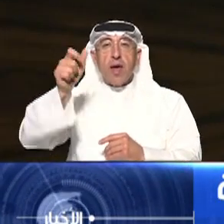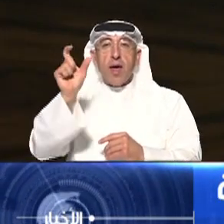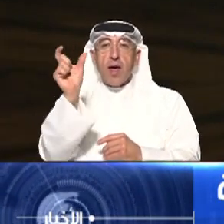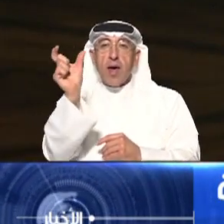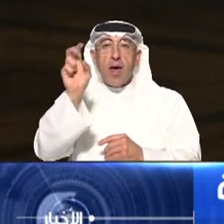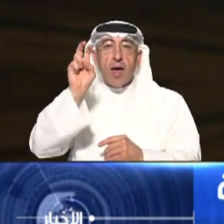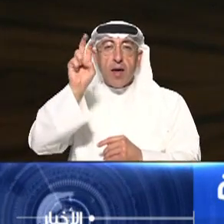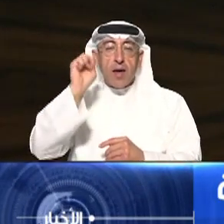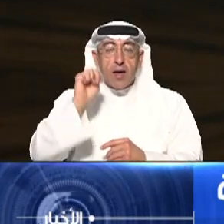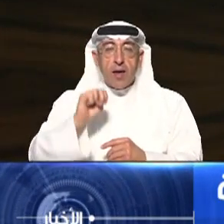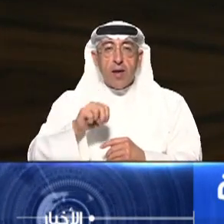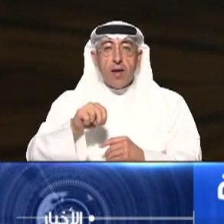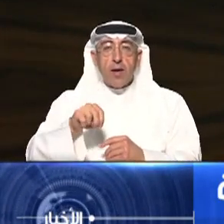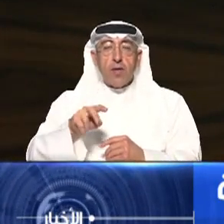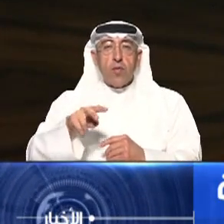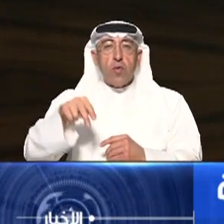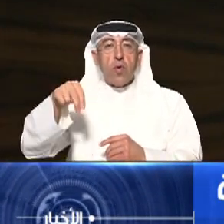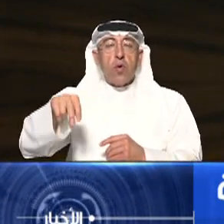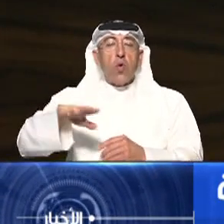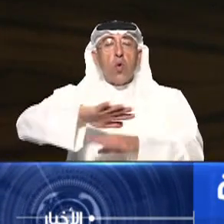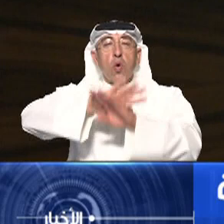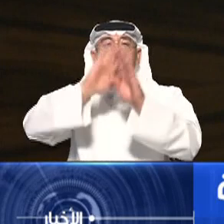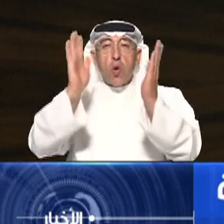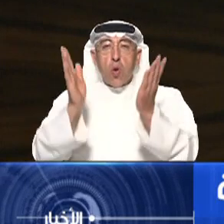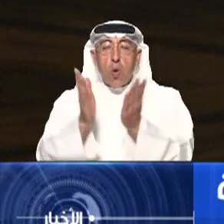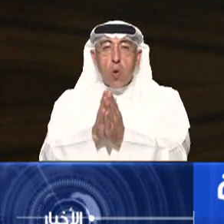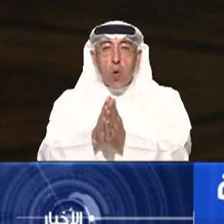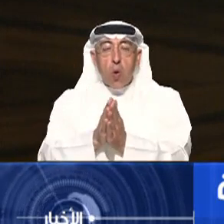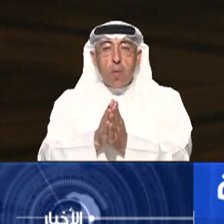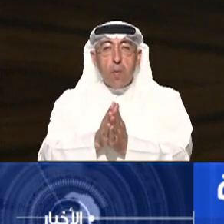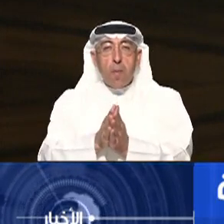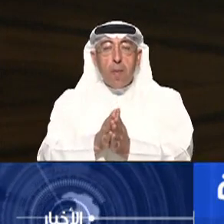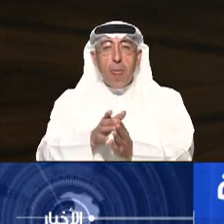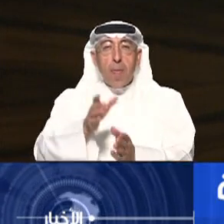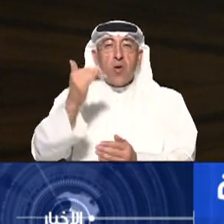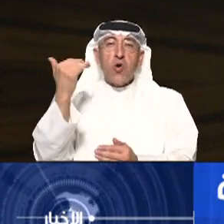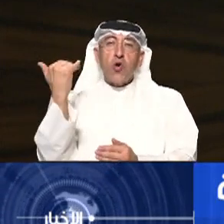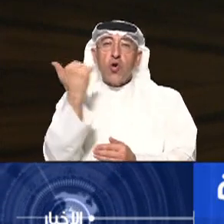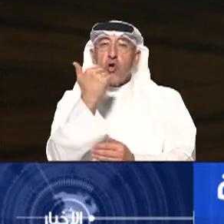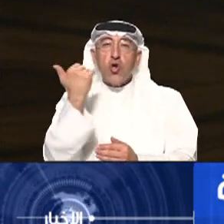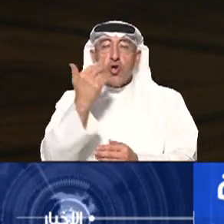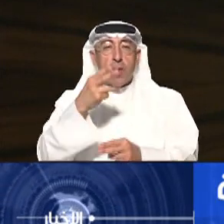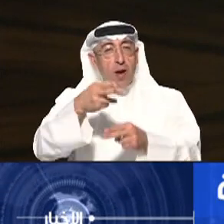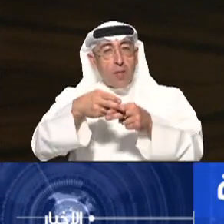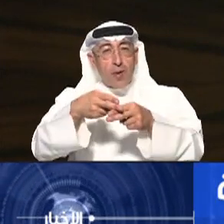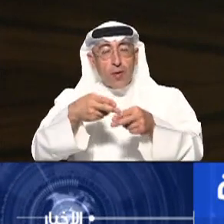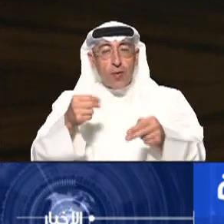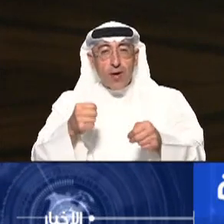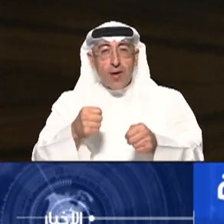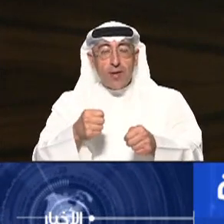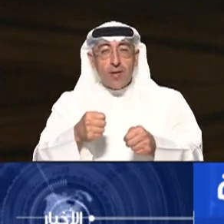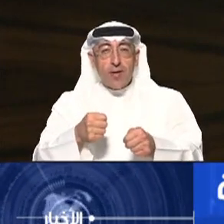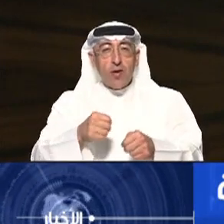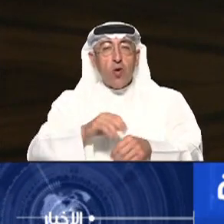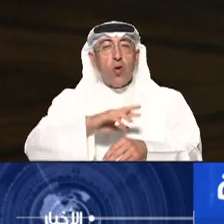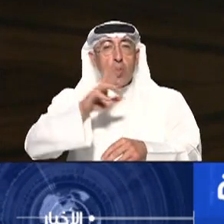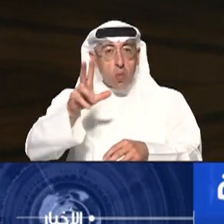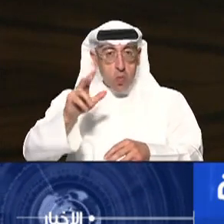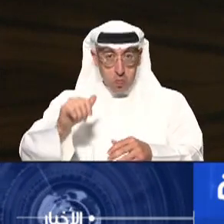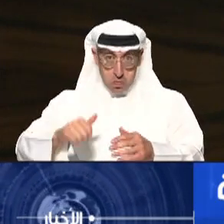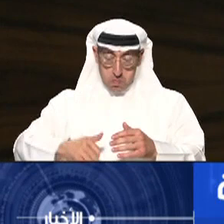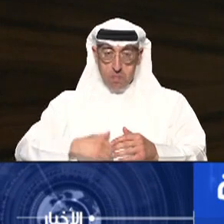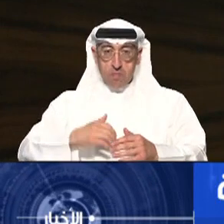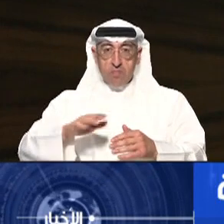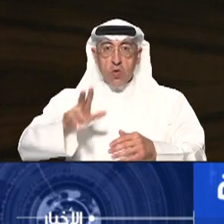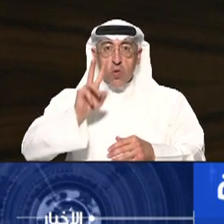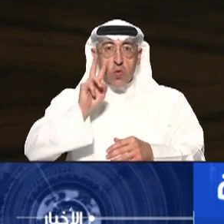أبناء وطننا اللي حقيقة يثبتون في كل مرة وفي كل أزمة